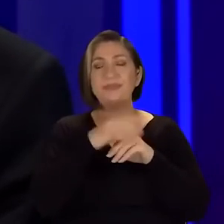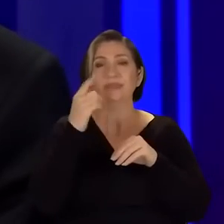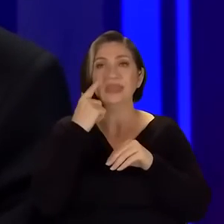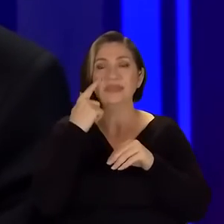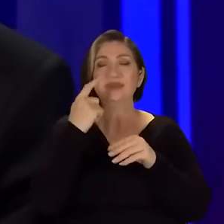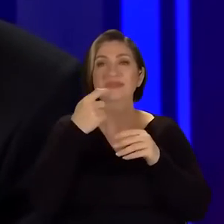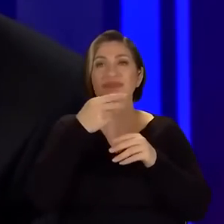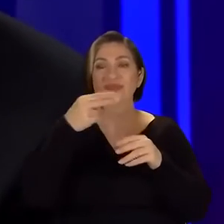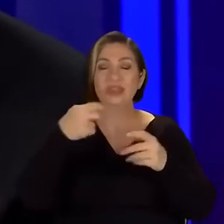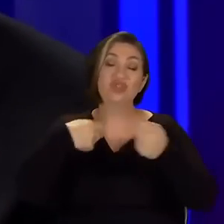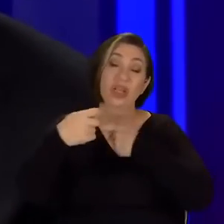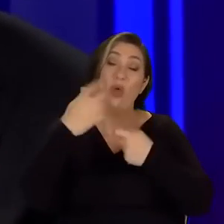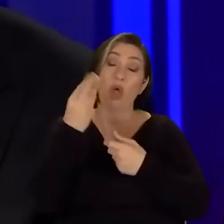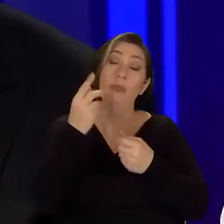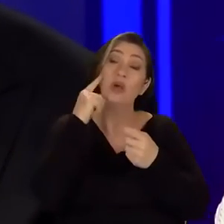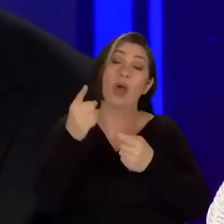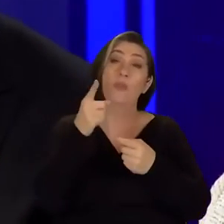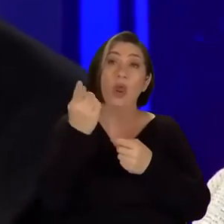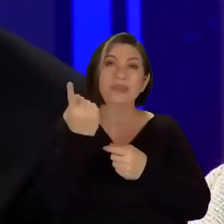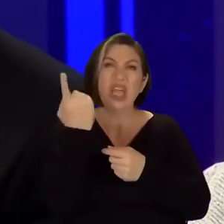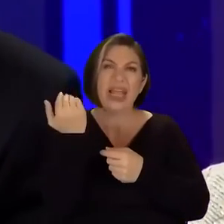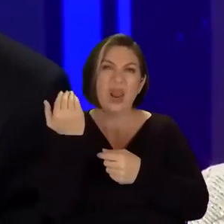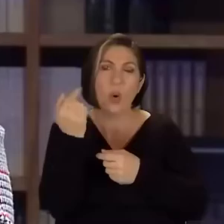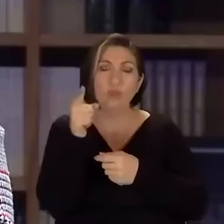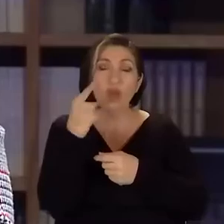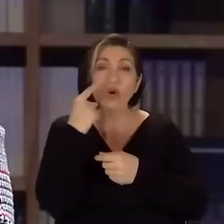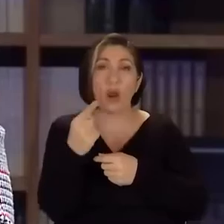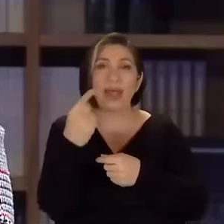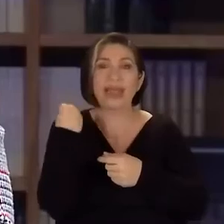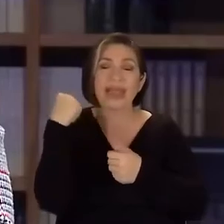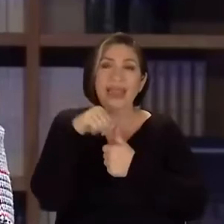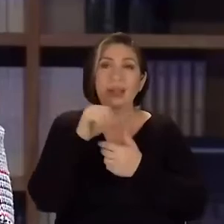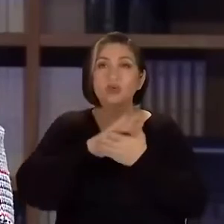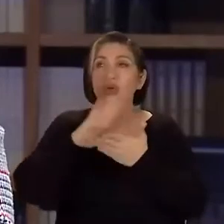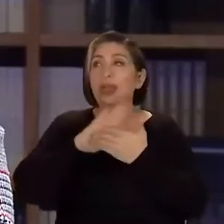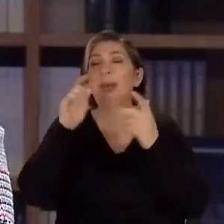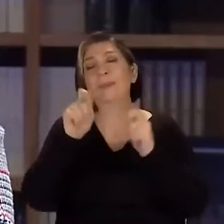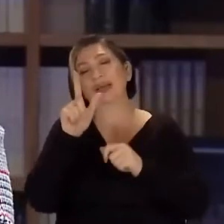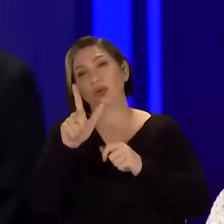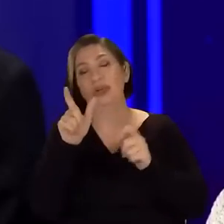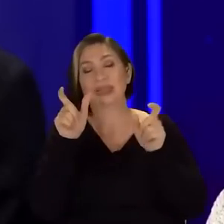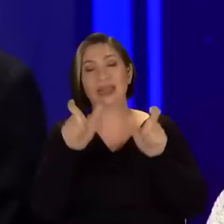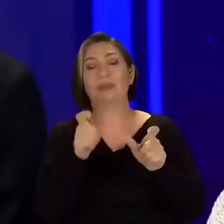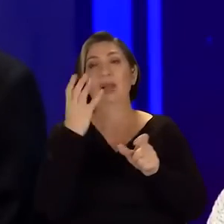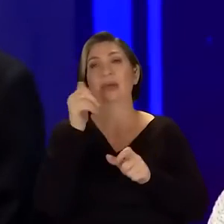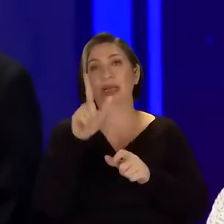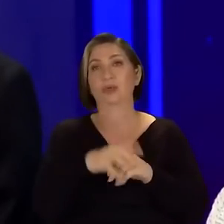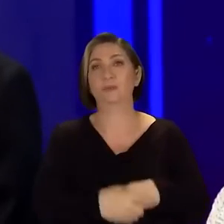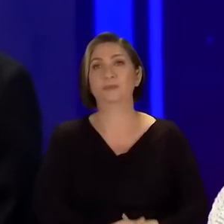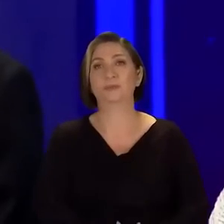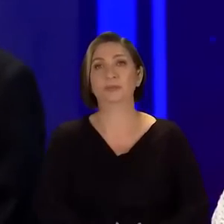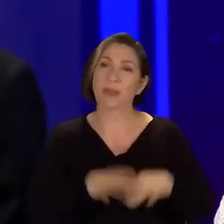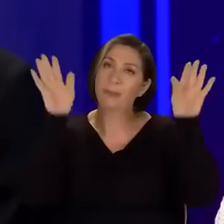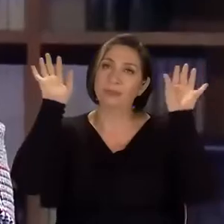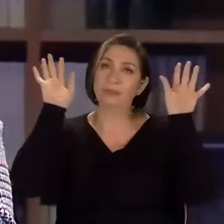firmalar olmak üzere. Yani bu böyle bir şey geliyor. Buna göre yeniden düzenlemeler yapmak gerekiyor. Tedbirler almak gerekiyor tabii.